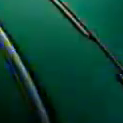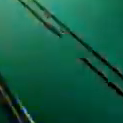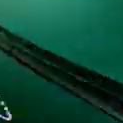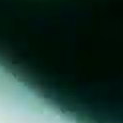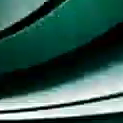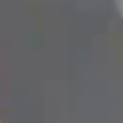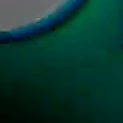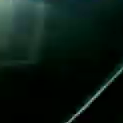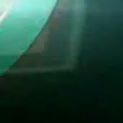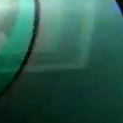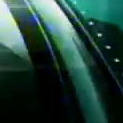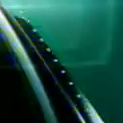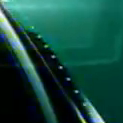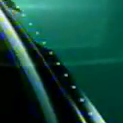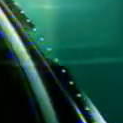malbat